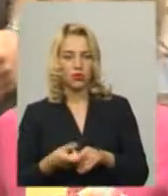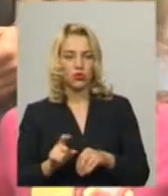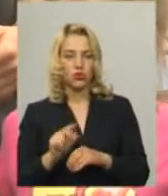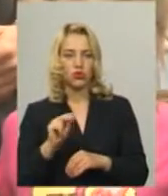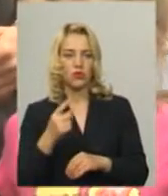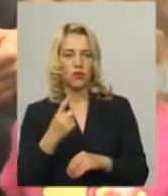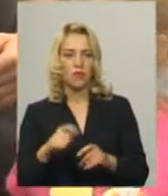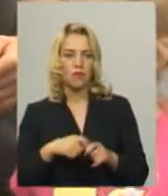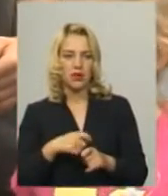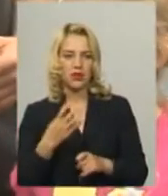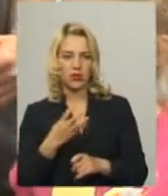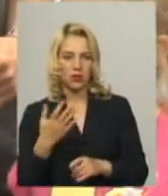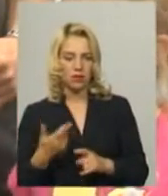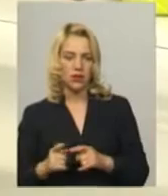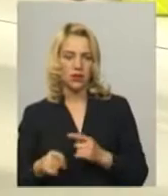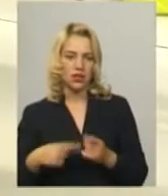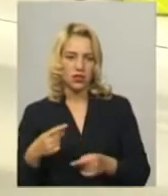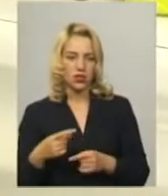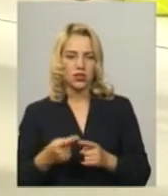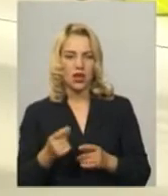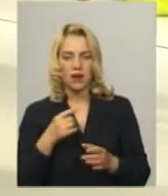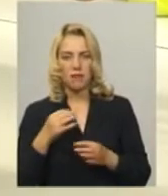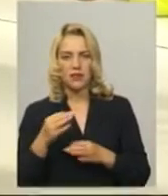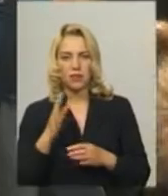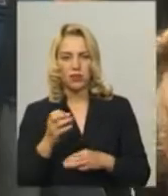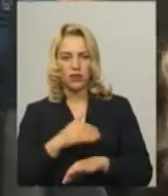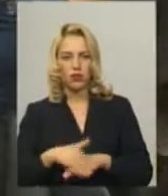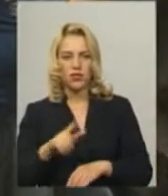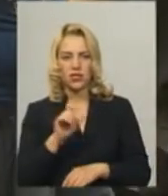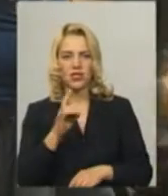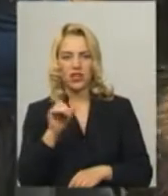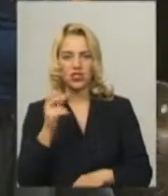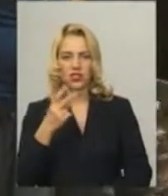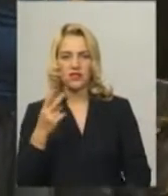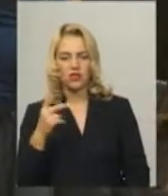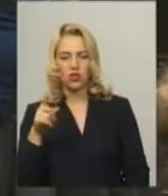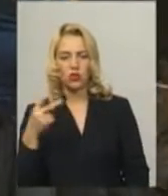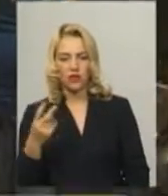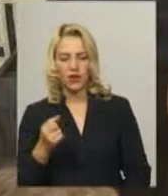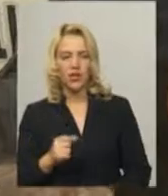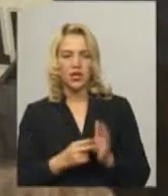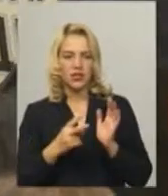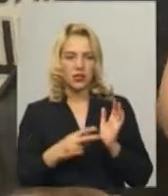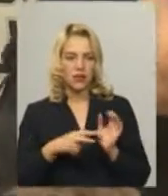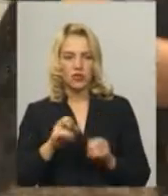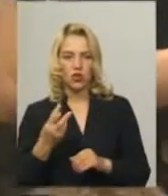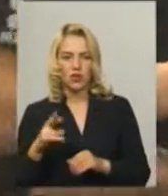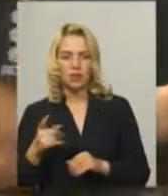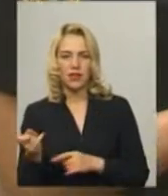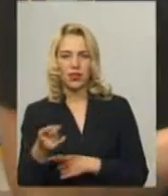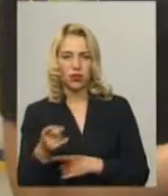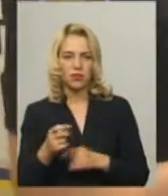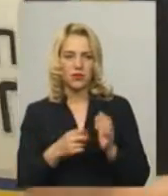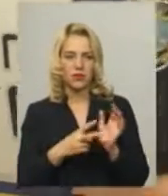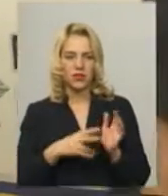1,45 м. Наступні бесіди відбудуться 16 липня на вулиці Зарічанська 22/2 та 17 липня на вулиці Тернопільська 12А.